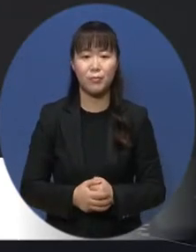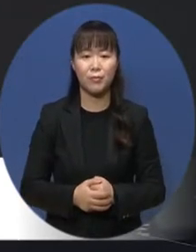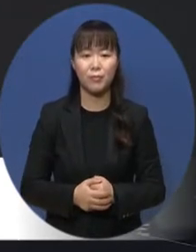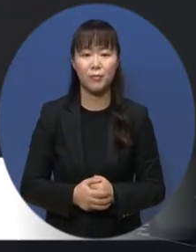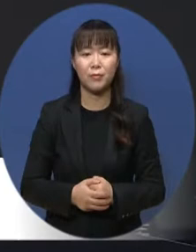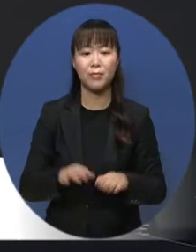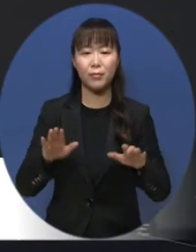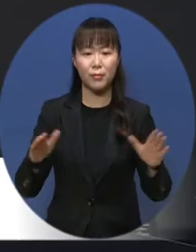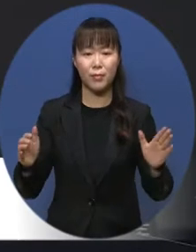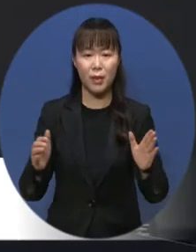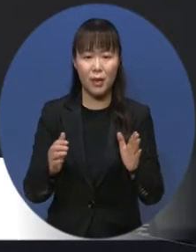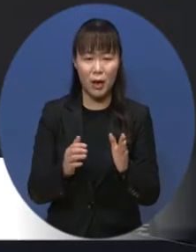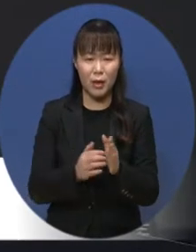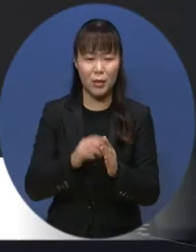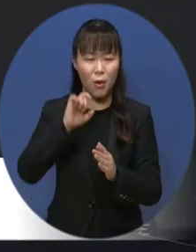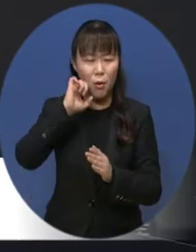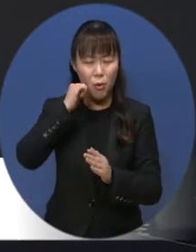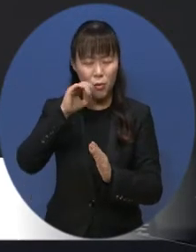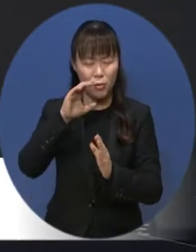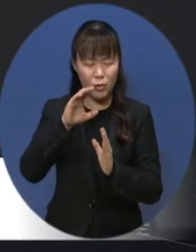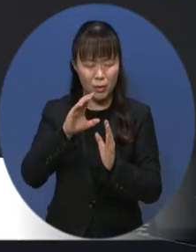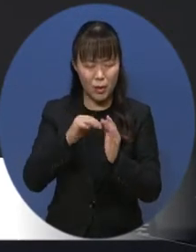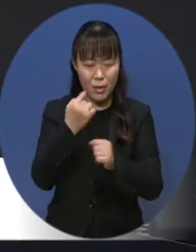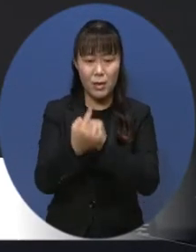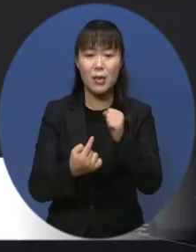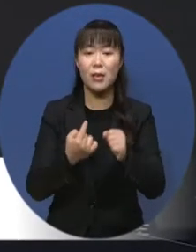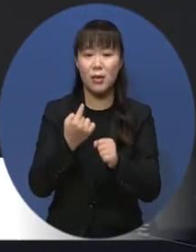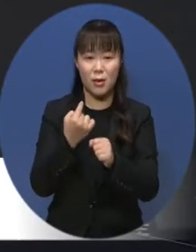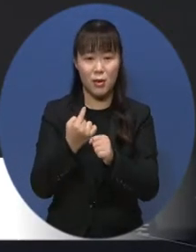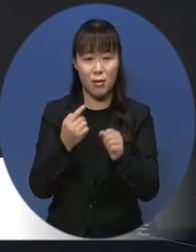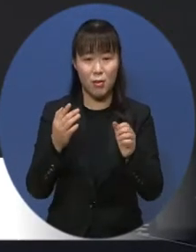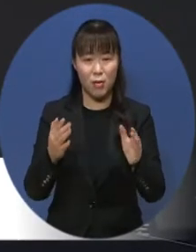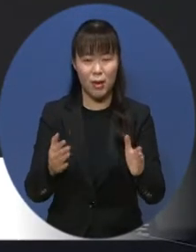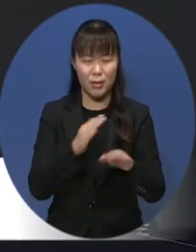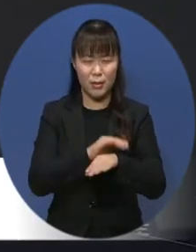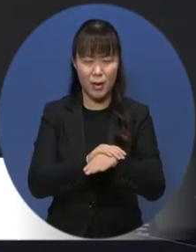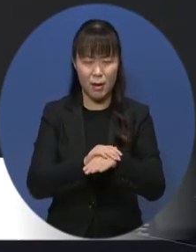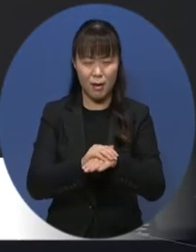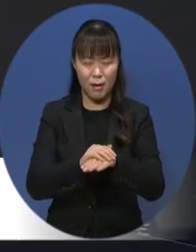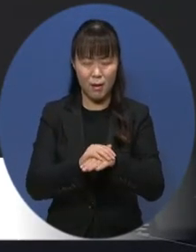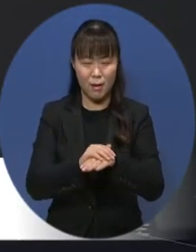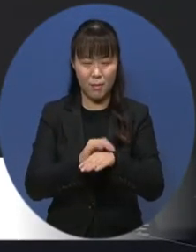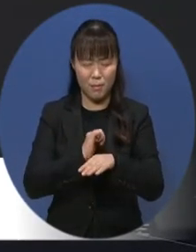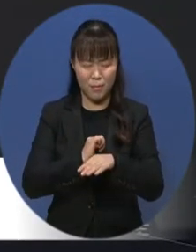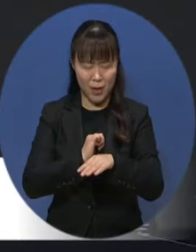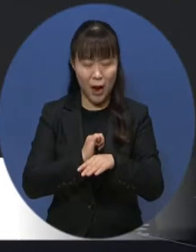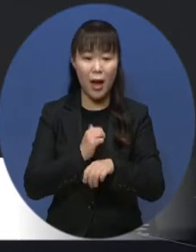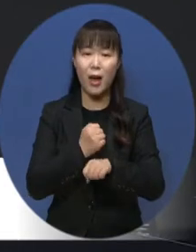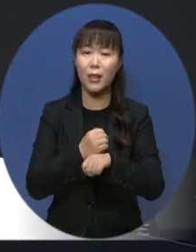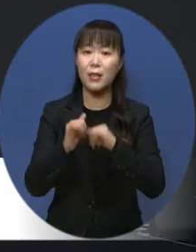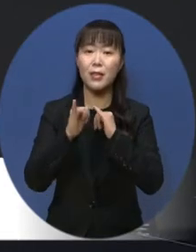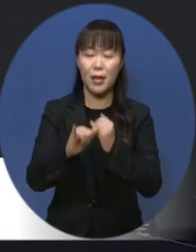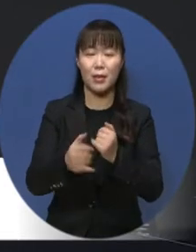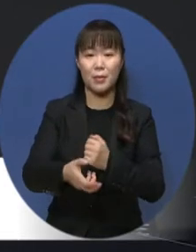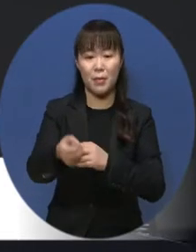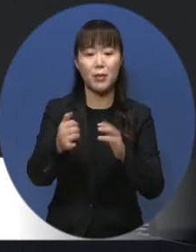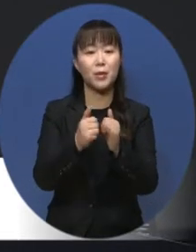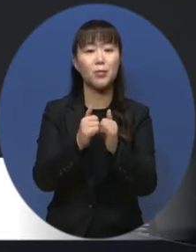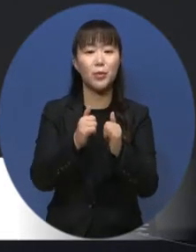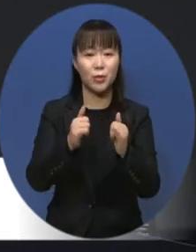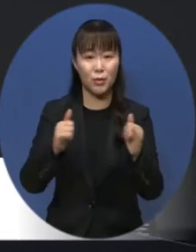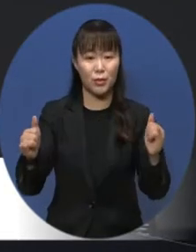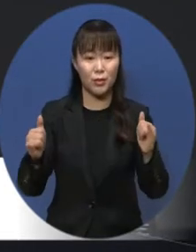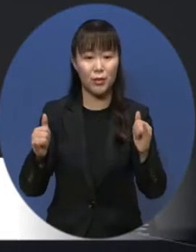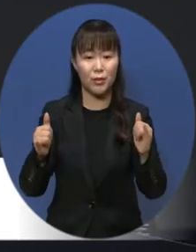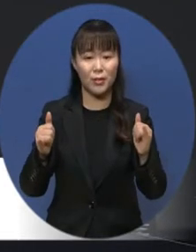지금까지 어려운 시기를 1년 이상 또 퇴원 데에는 오늘 시상 오늘 이렇게 상을 받으신 분들을